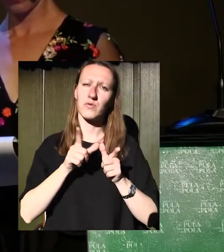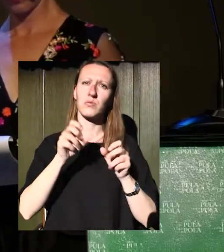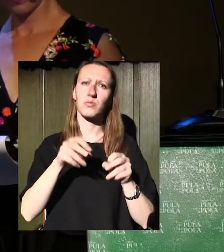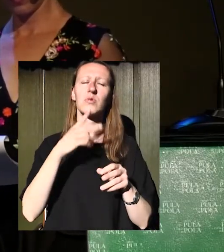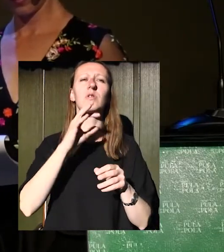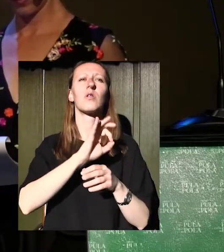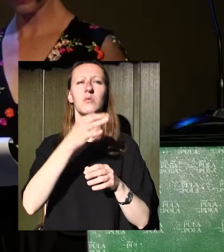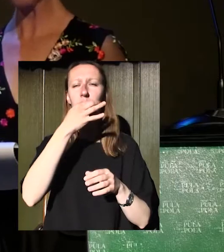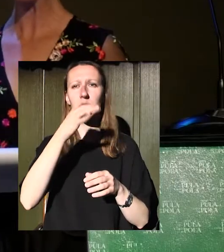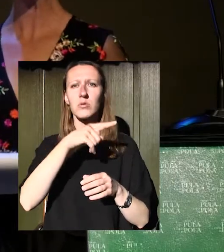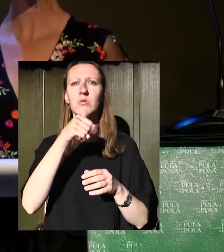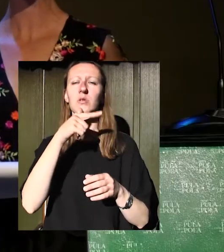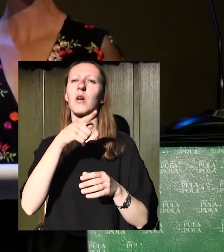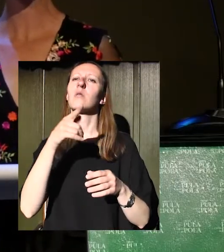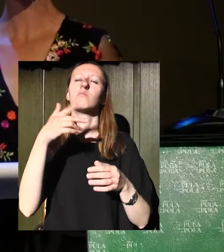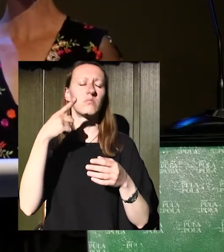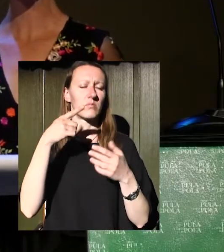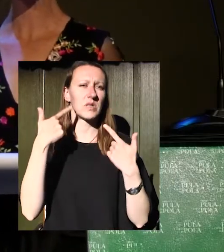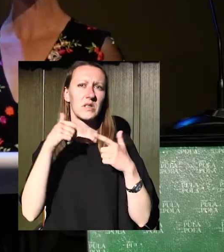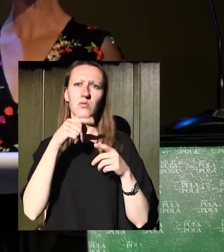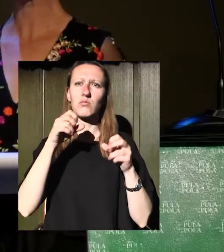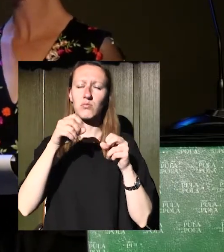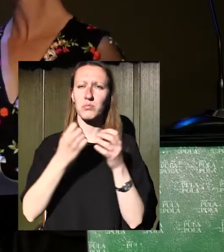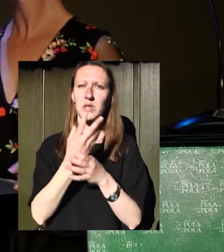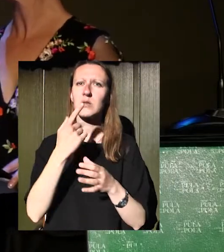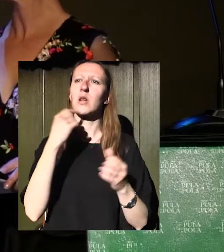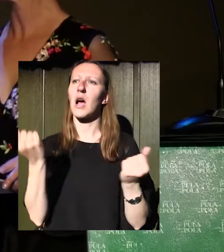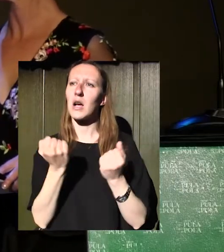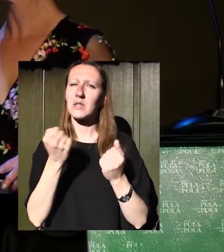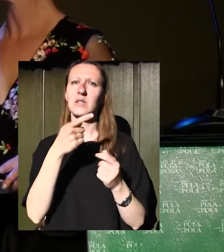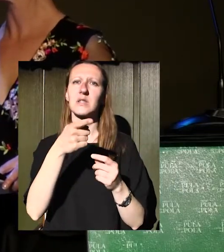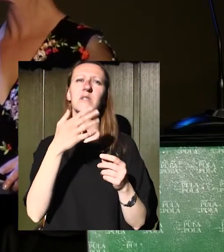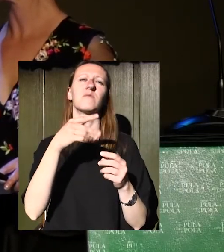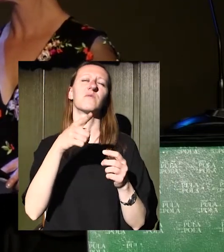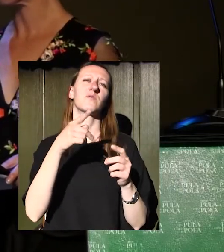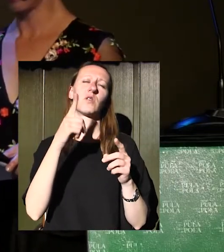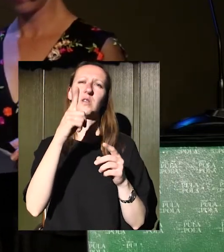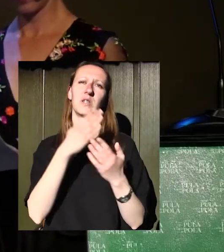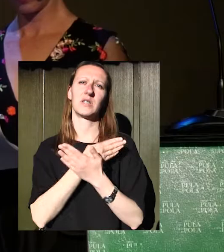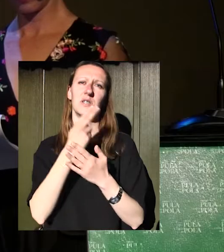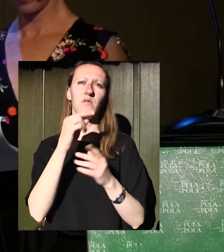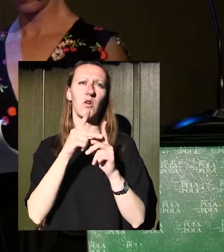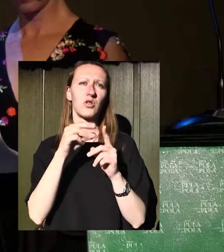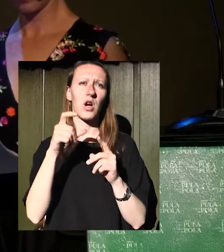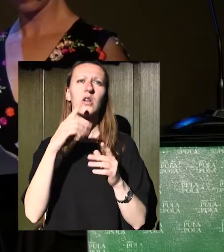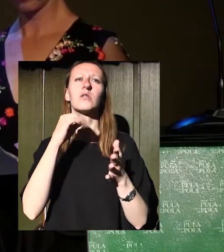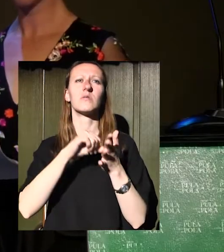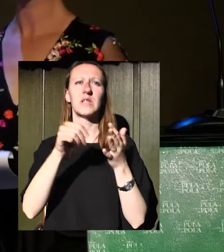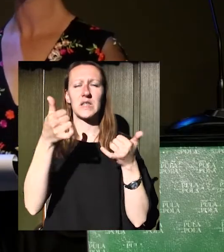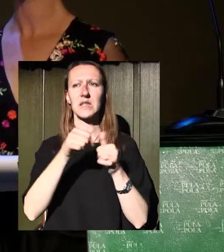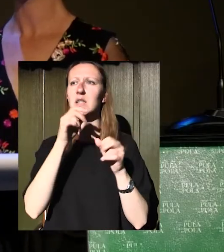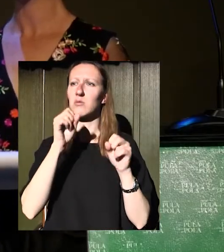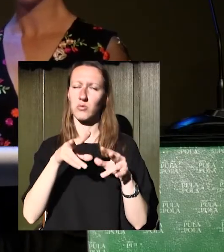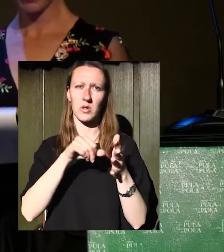Per l'importante contributo al miglioramento dell'escursionismo e l'attuazione delle attività scout, si conferisce il premio al gruppo scout